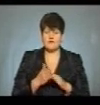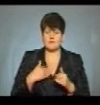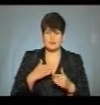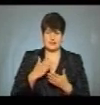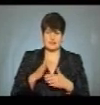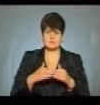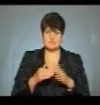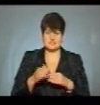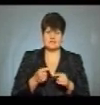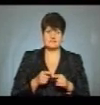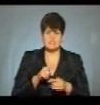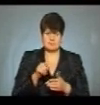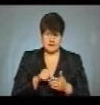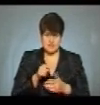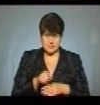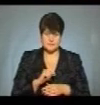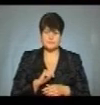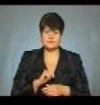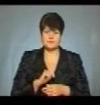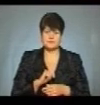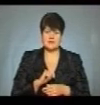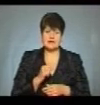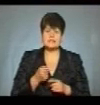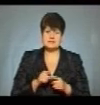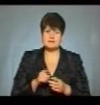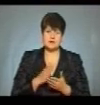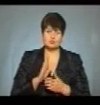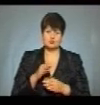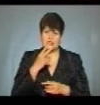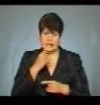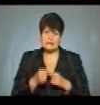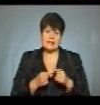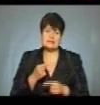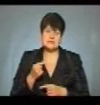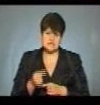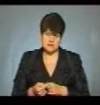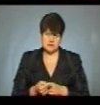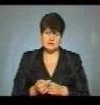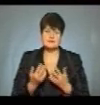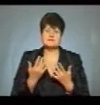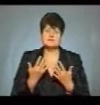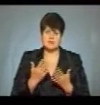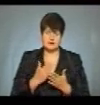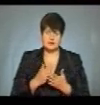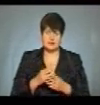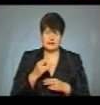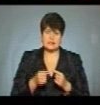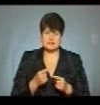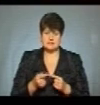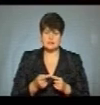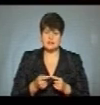в цих питаннях, так, це обов'язково була традиційність. Наскільки вона традиційна там в такому плані?